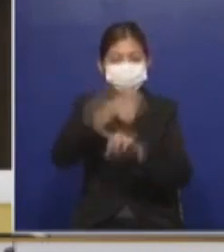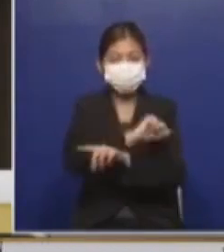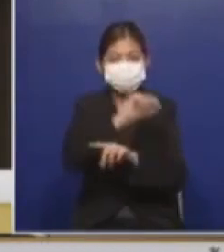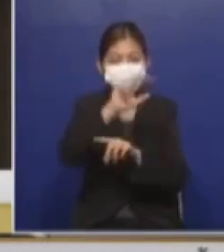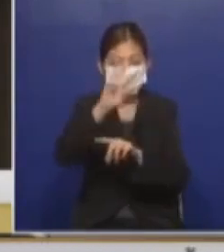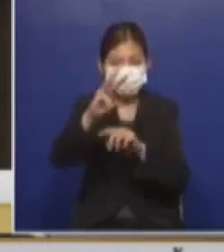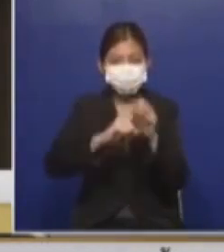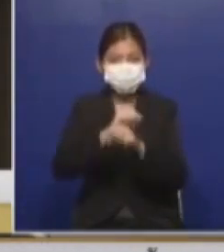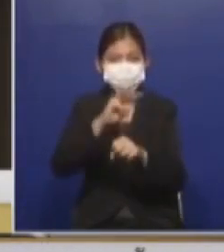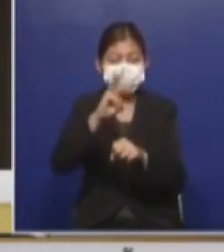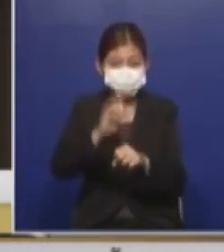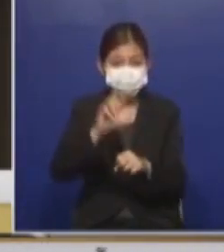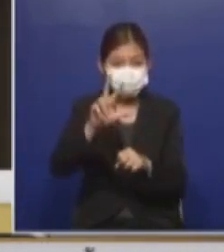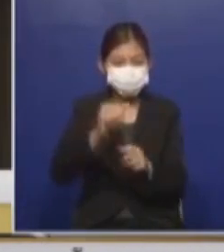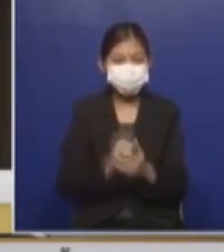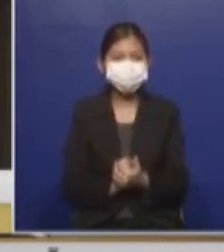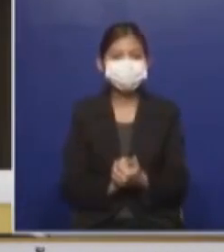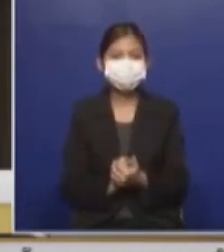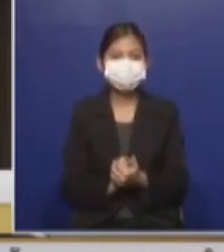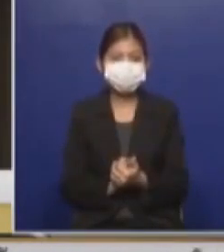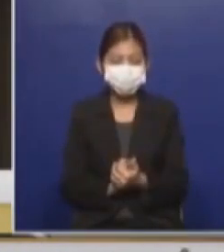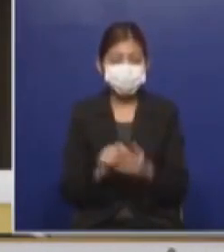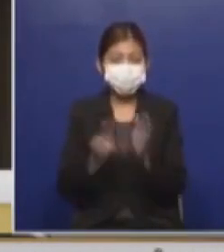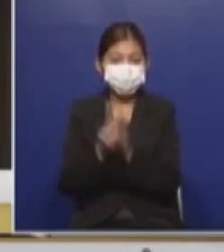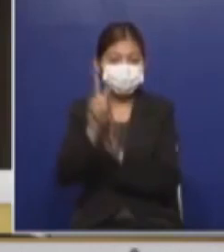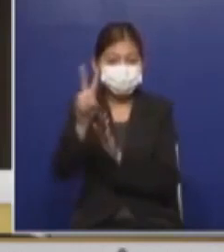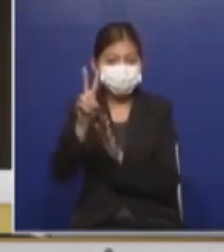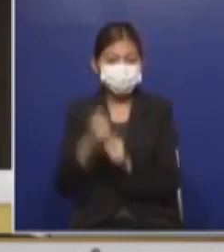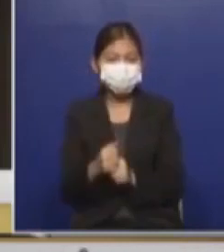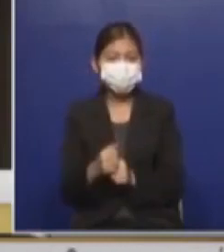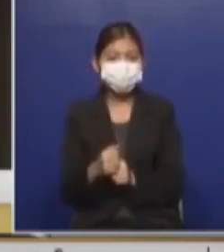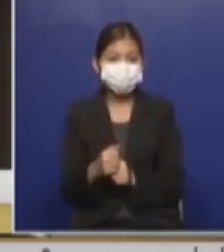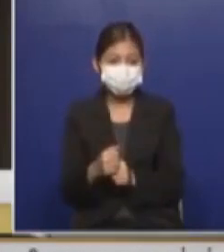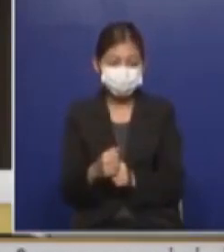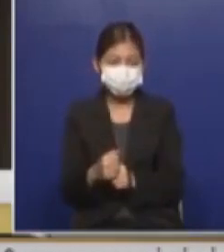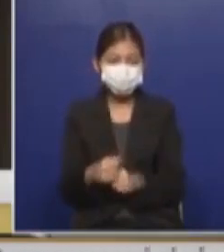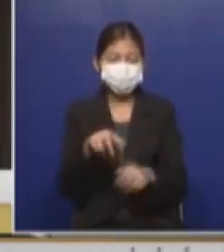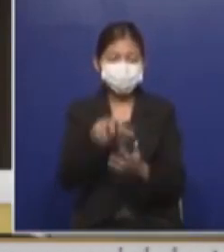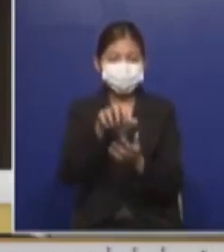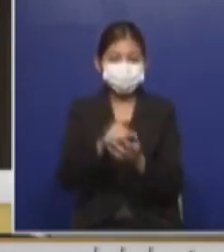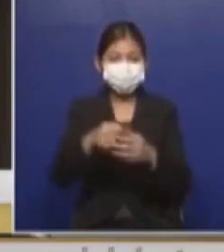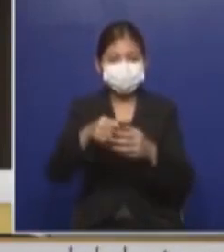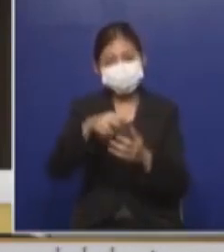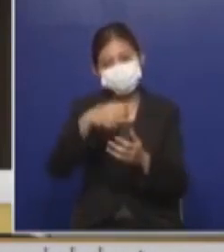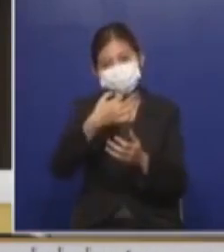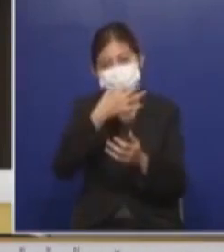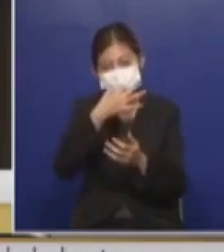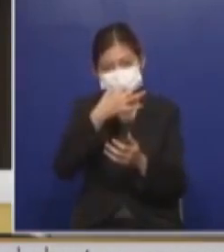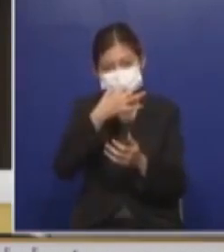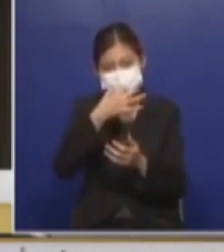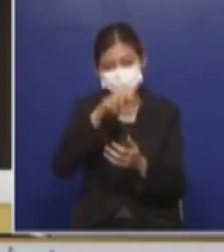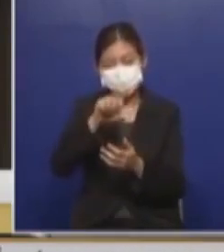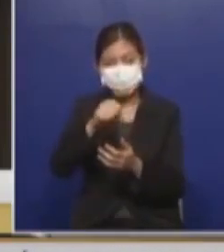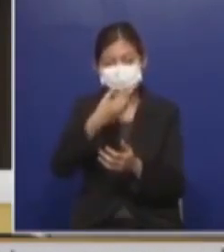ซึ่งอยู่ในปีงบประมาณปี63ระลอกที่2เกิดขึ้นที่ตลาดกลางกุ้งจังหวัดสมุทรสาครเมื่อวันที่17ธันวา